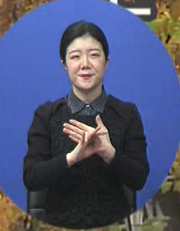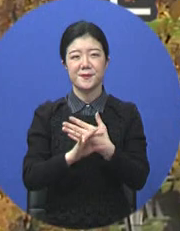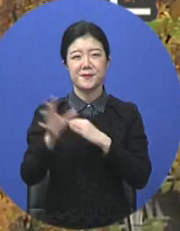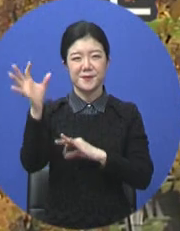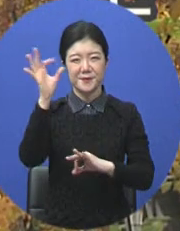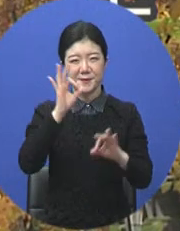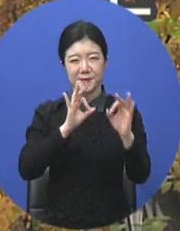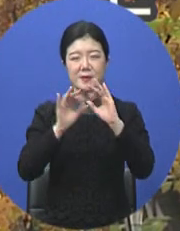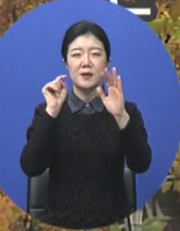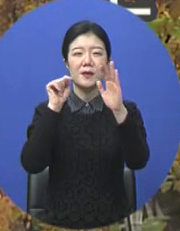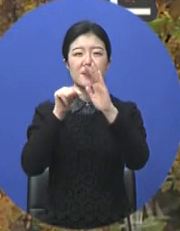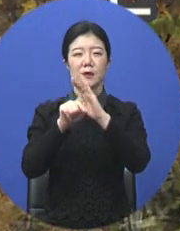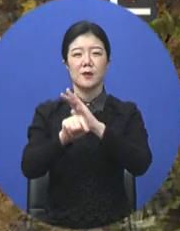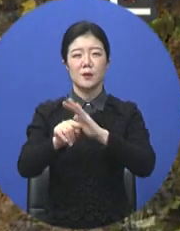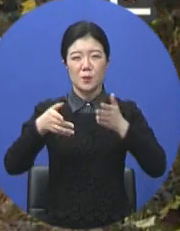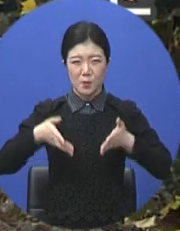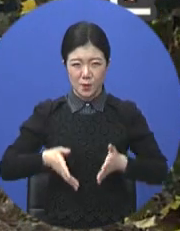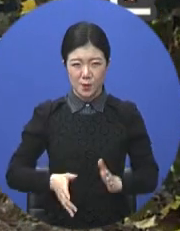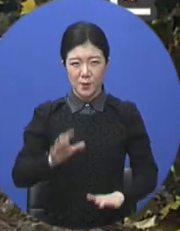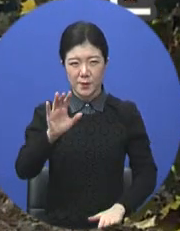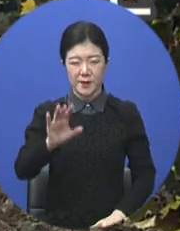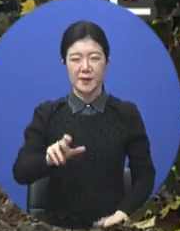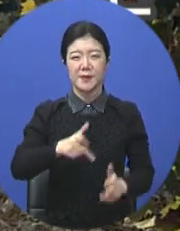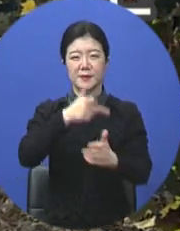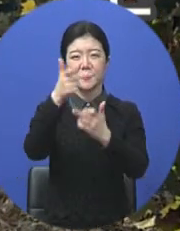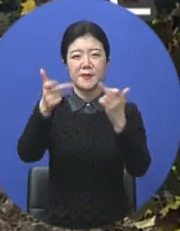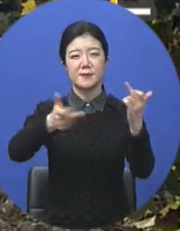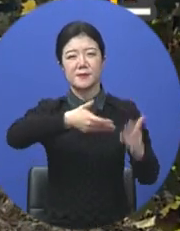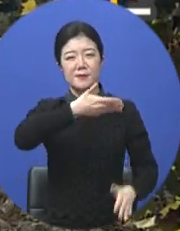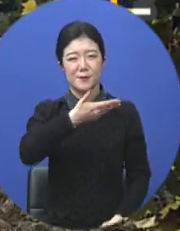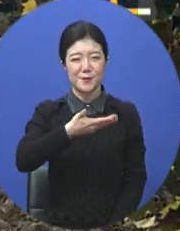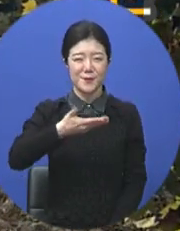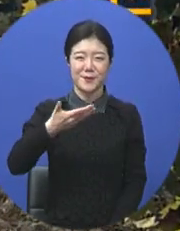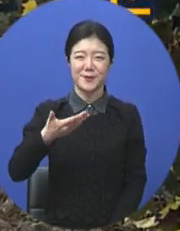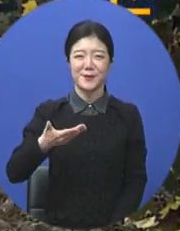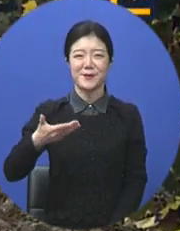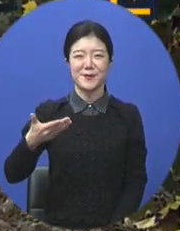오 오 오 오 오